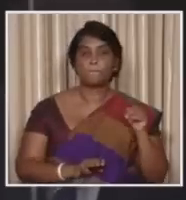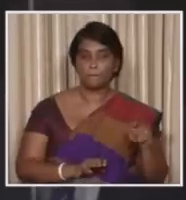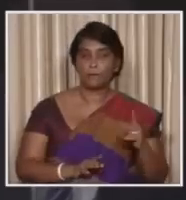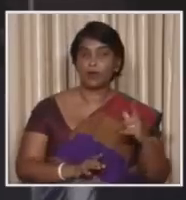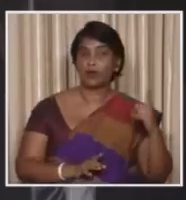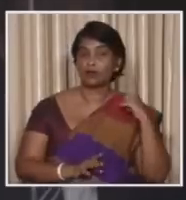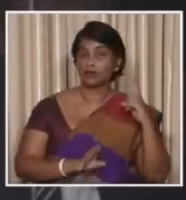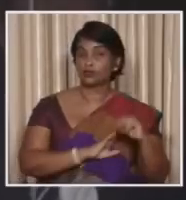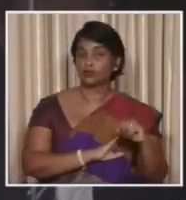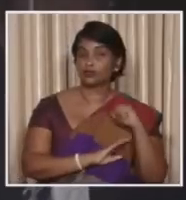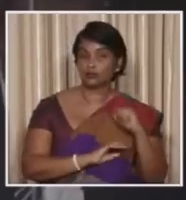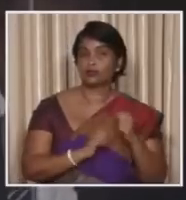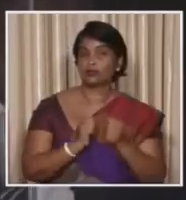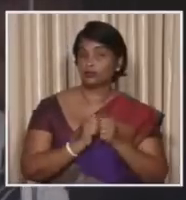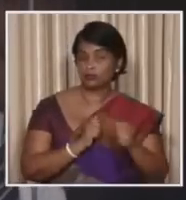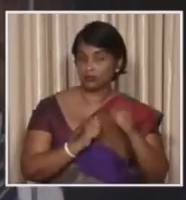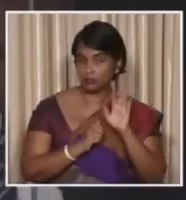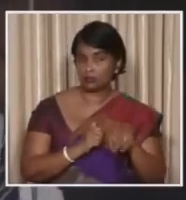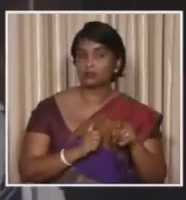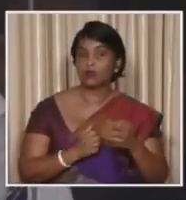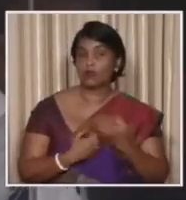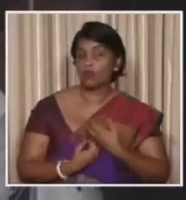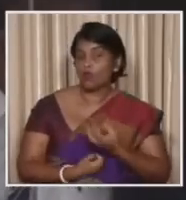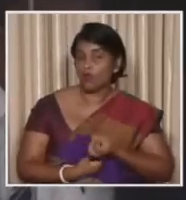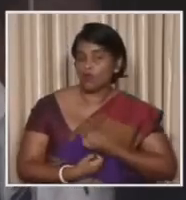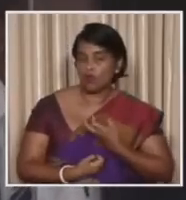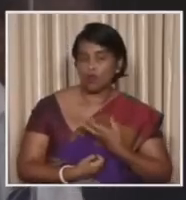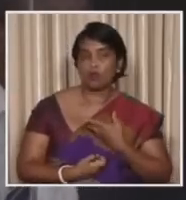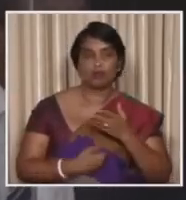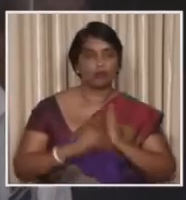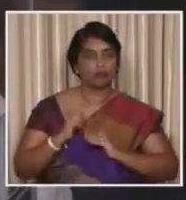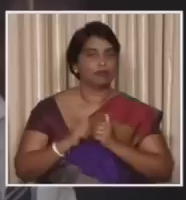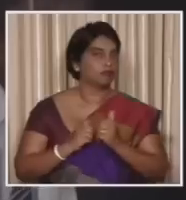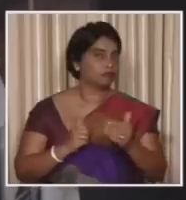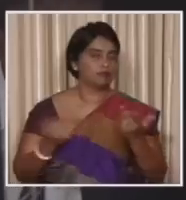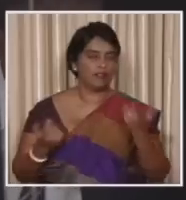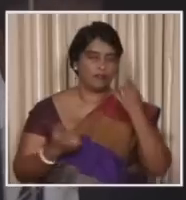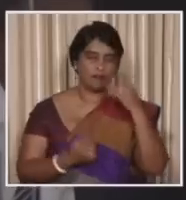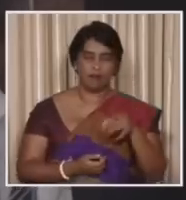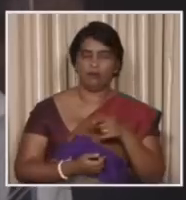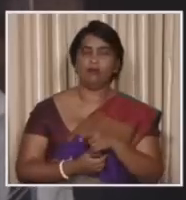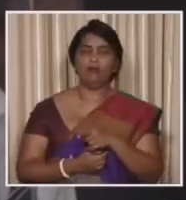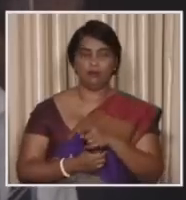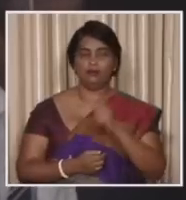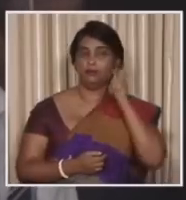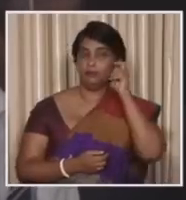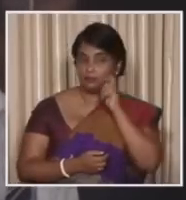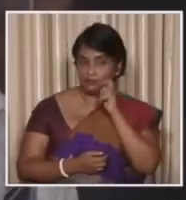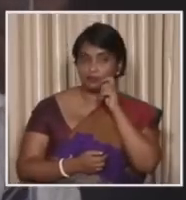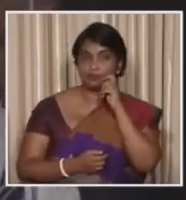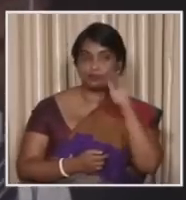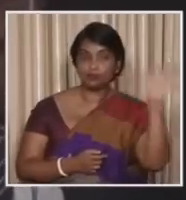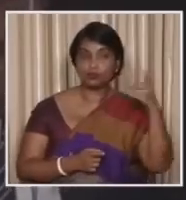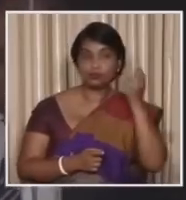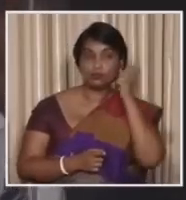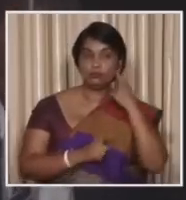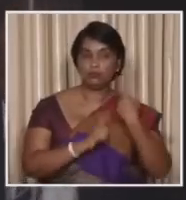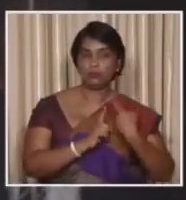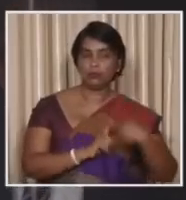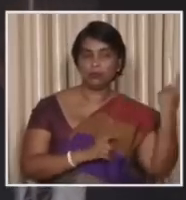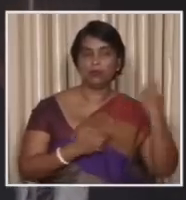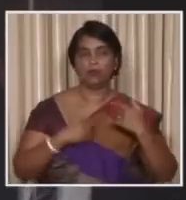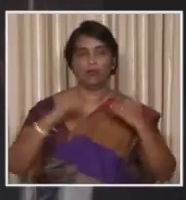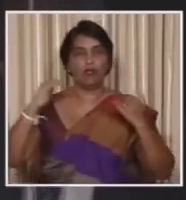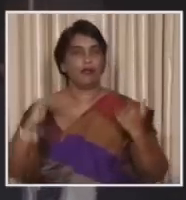හමුදා ශක්තිමත් කිරීමට ගති උතු උනන්දුව ඒ පියවරල් ගත්තේ නැති හින්දා තමයි ත්‍රස්තවාදීන් අපරලා වේගයෙන් වර්ධනය